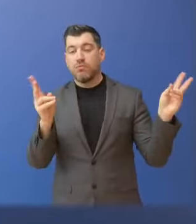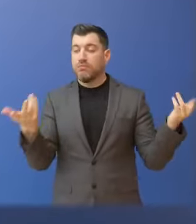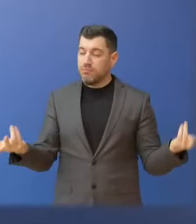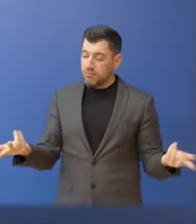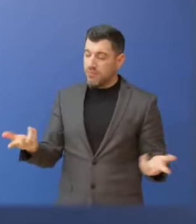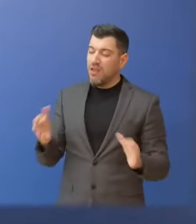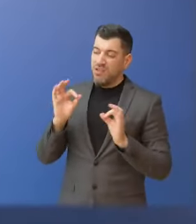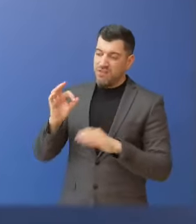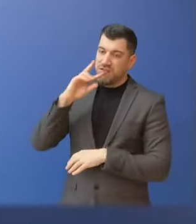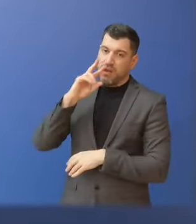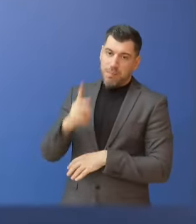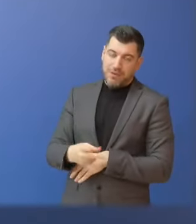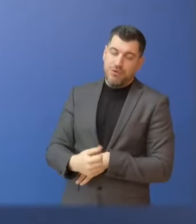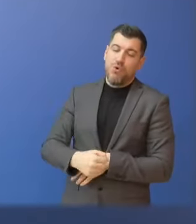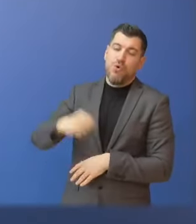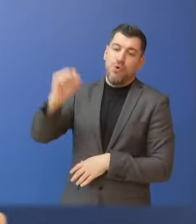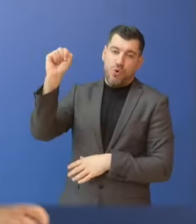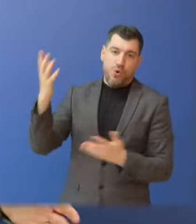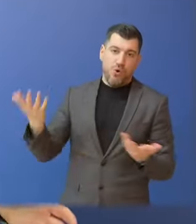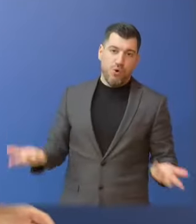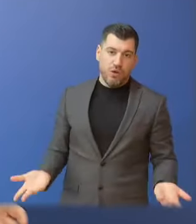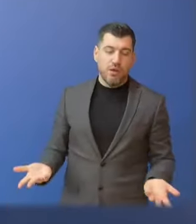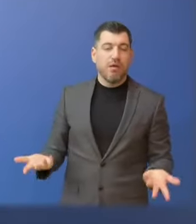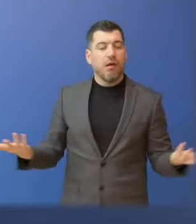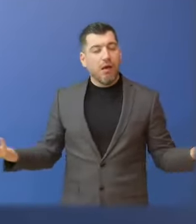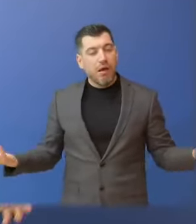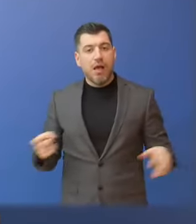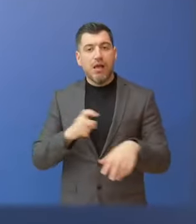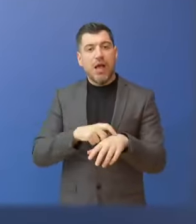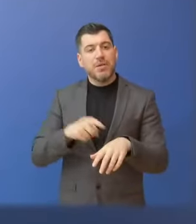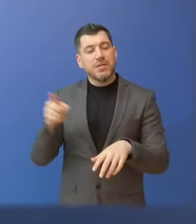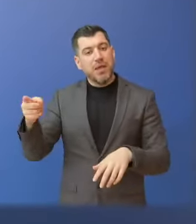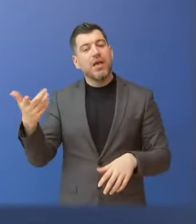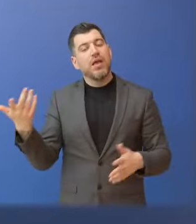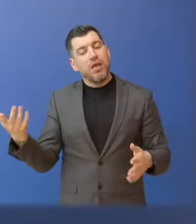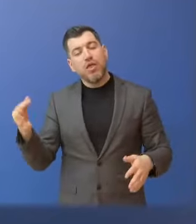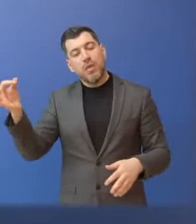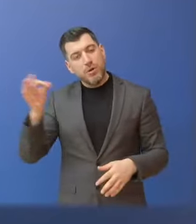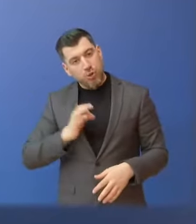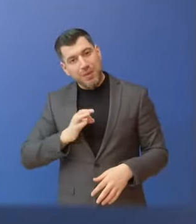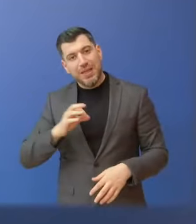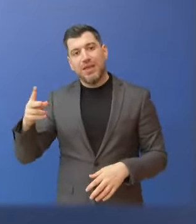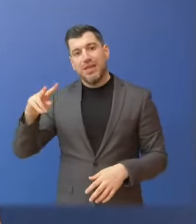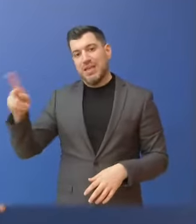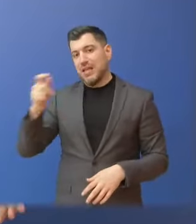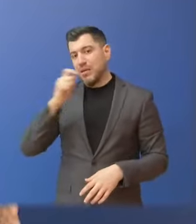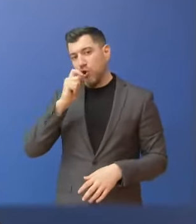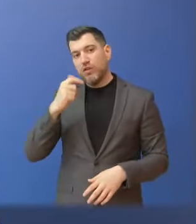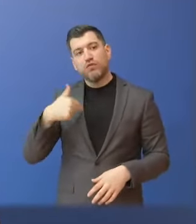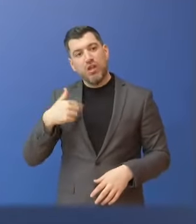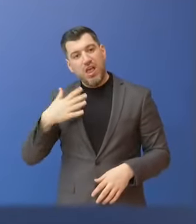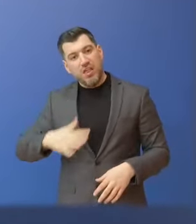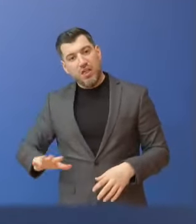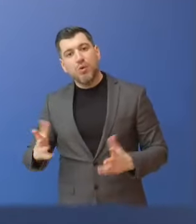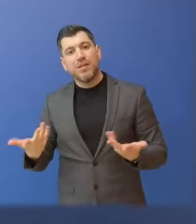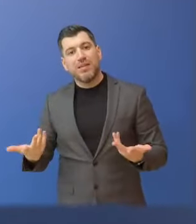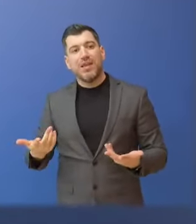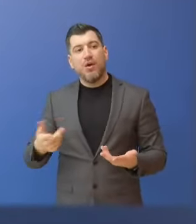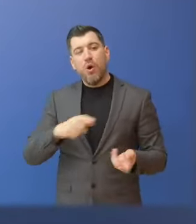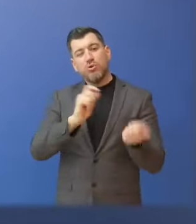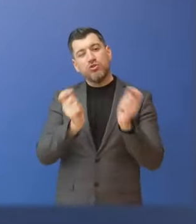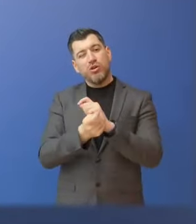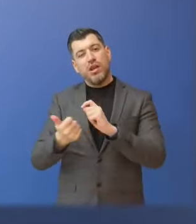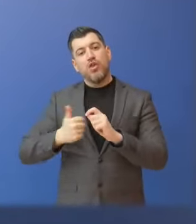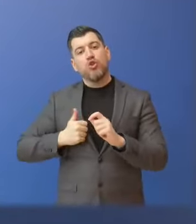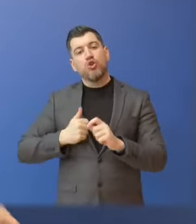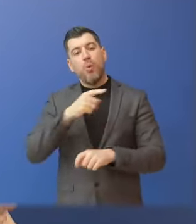πως όχι κάποια στιγμή δυστυχώς θα το ακούσουμε και αυτό από την αντιπολίτευση όπως ότι θα πηγαίνουμε να πηγαίναμε να ιδιωτικοποιήσουμε το νερό και πολλά άλλα τα